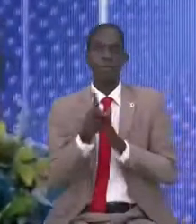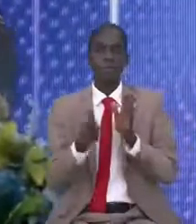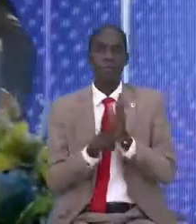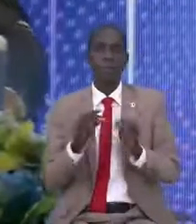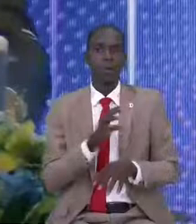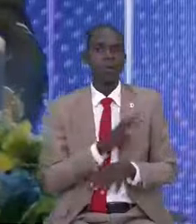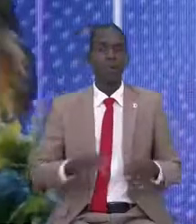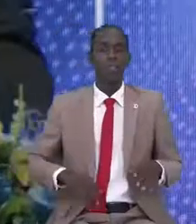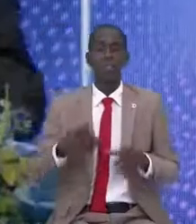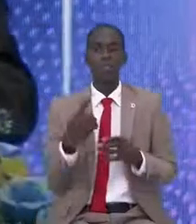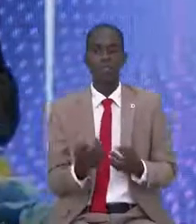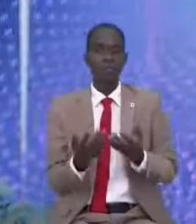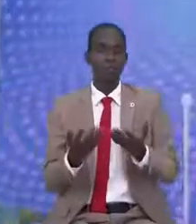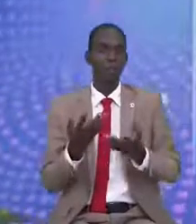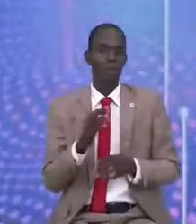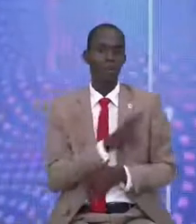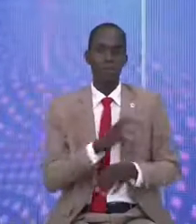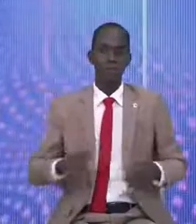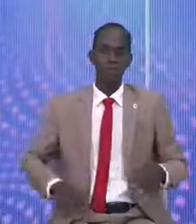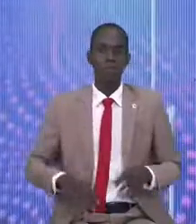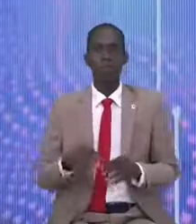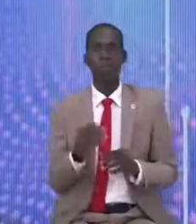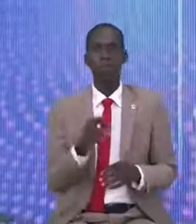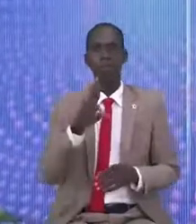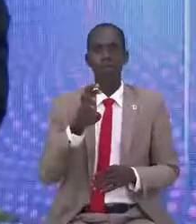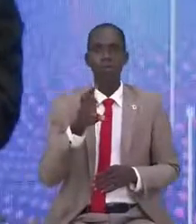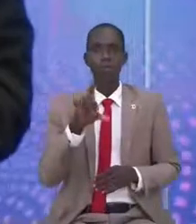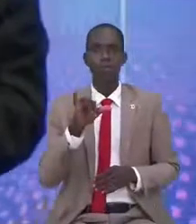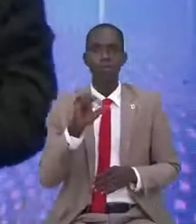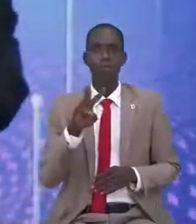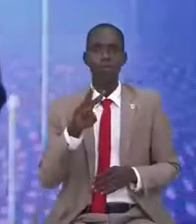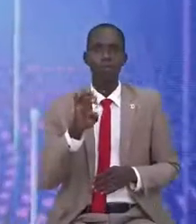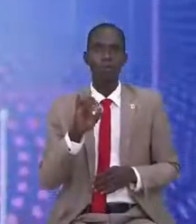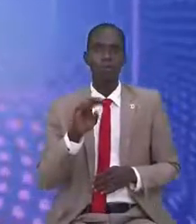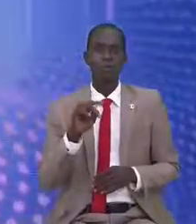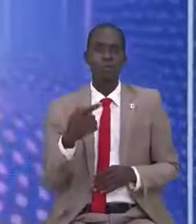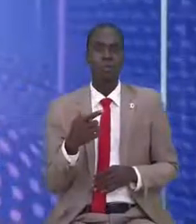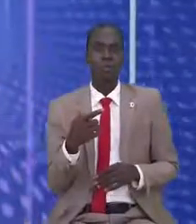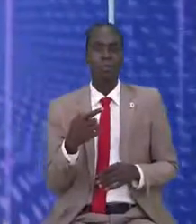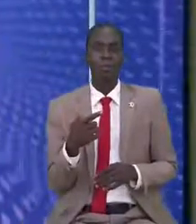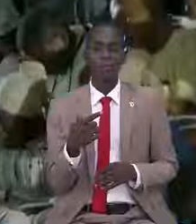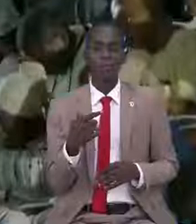le désir de Christ. Voyons Galates 6, verset 2 là-bas.